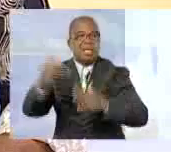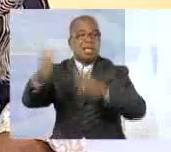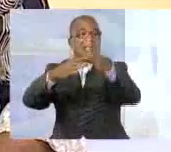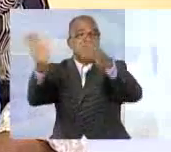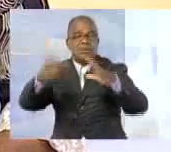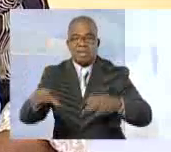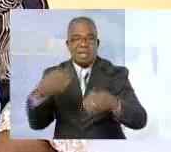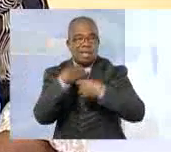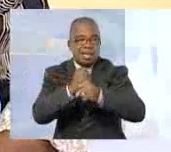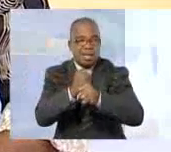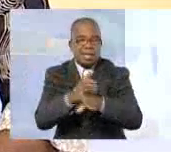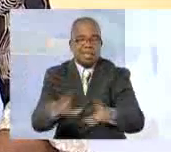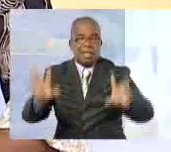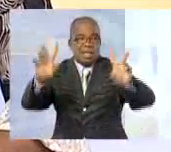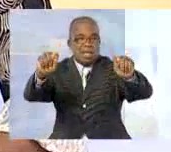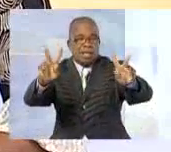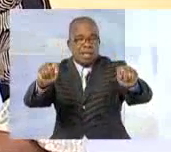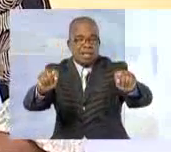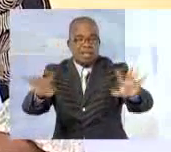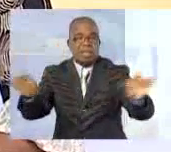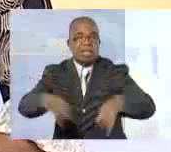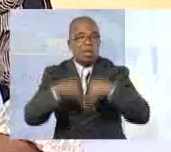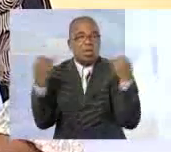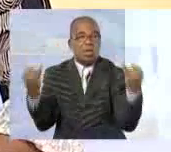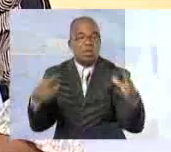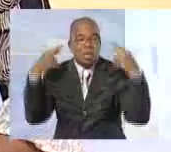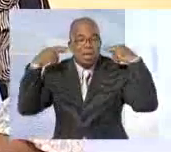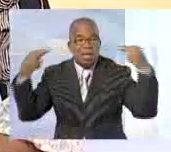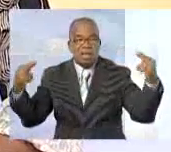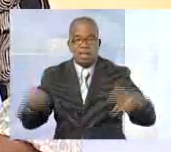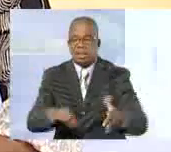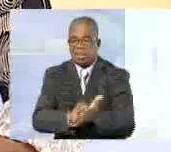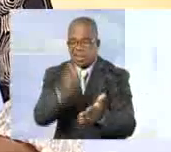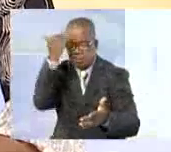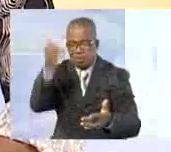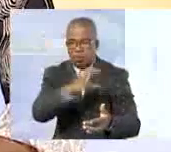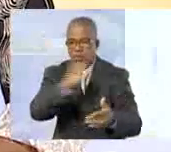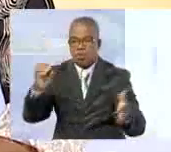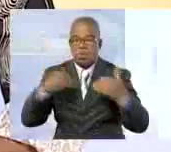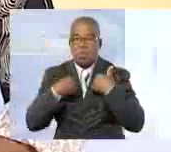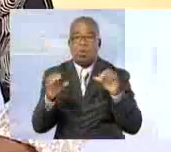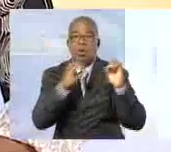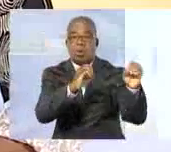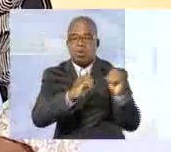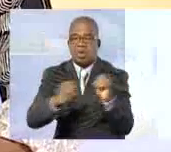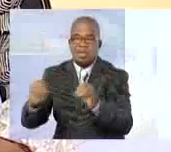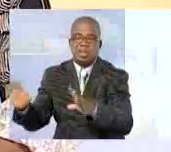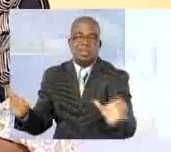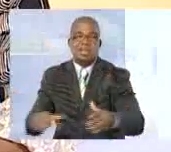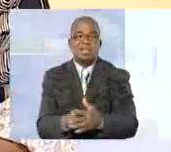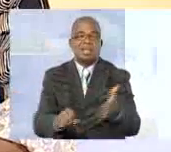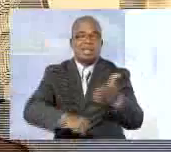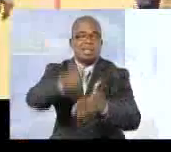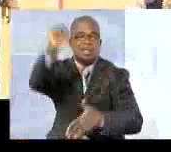l'objectif de ce séminaire à Grand Bassam de l'équipe managériale de la RTI. Explication de Fatou